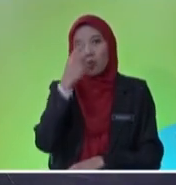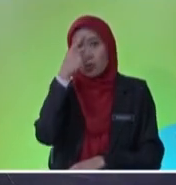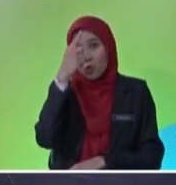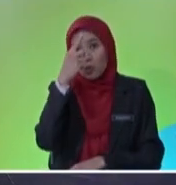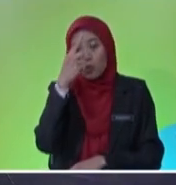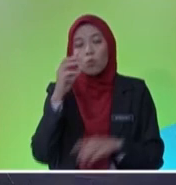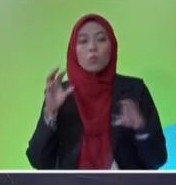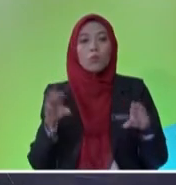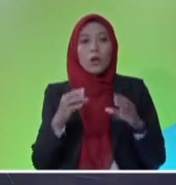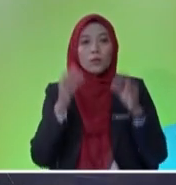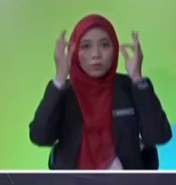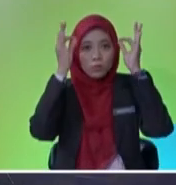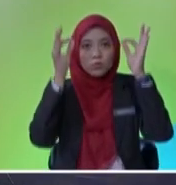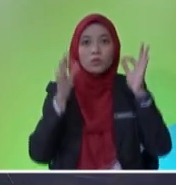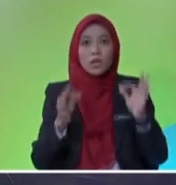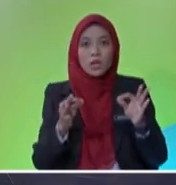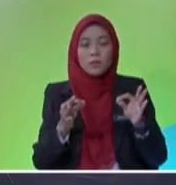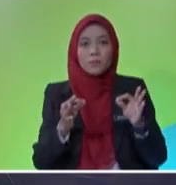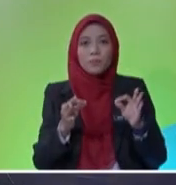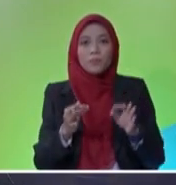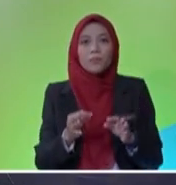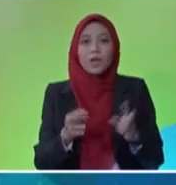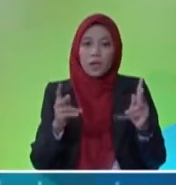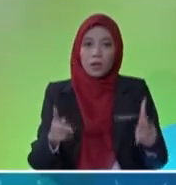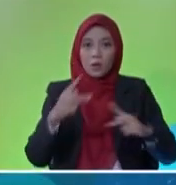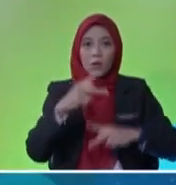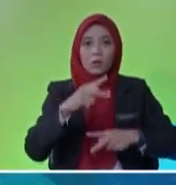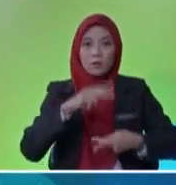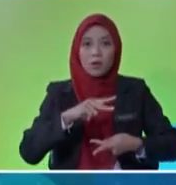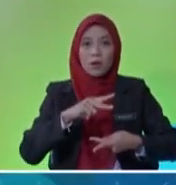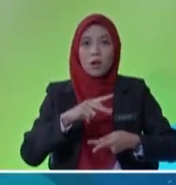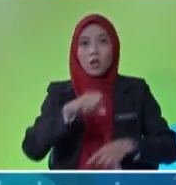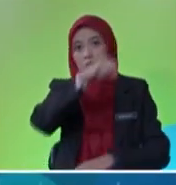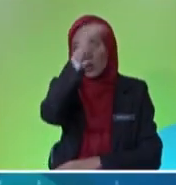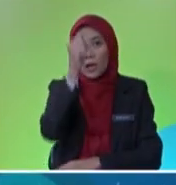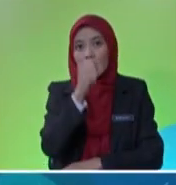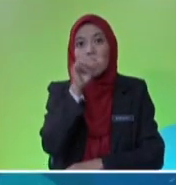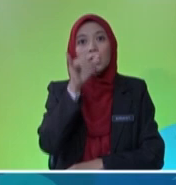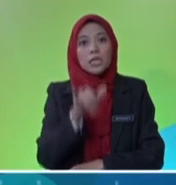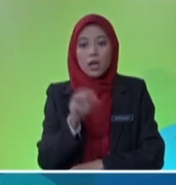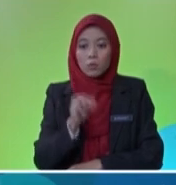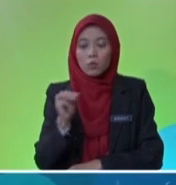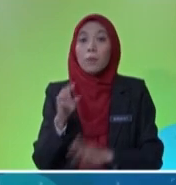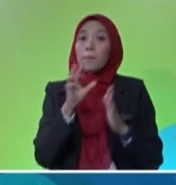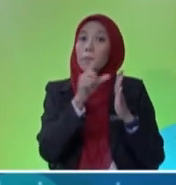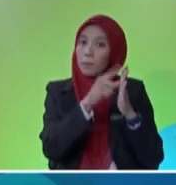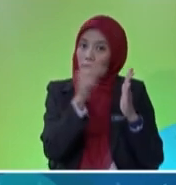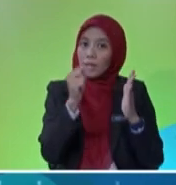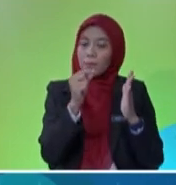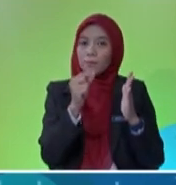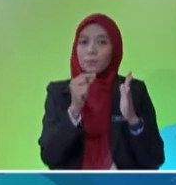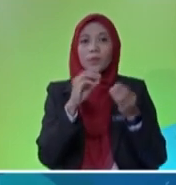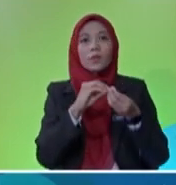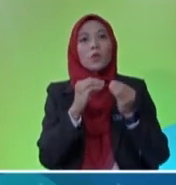rumusan dan keputusan berdasarkan kotak persoalan yang dipilih oleh murid-murid nanti Nayla seterusnya